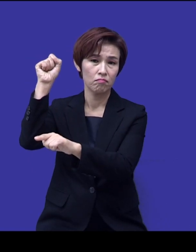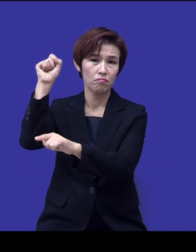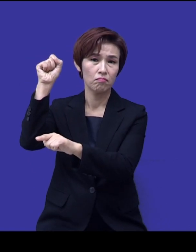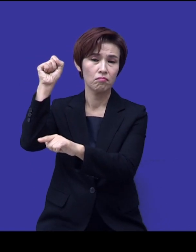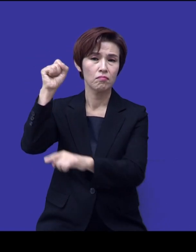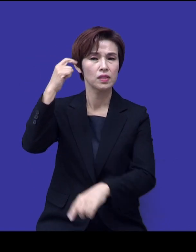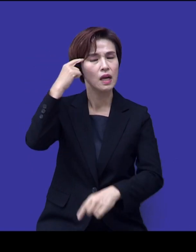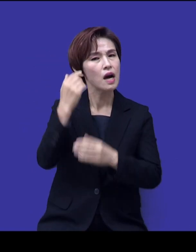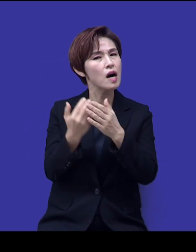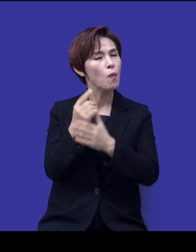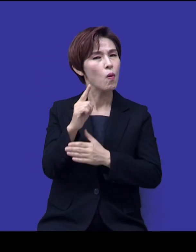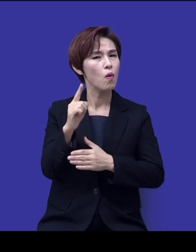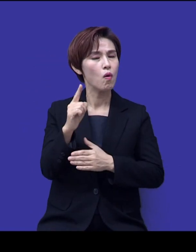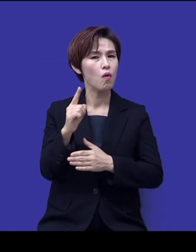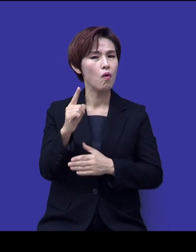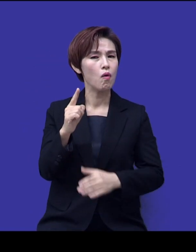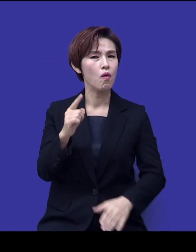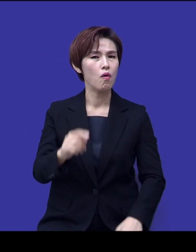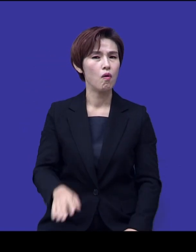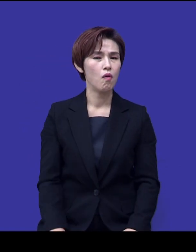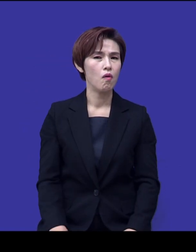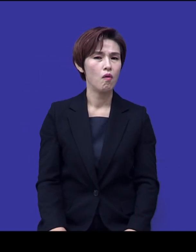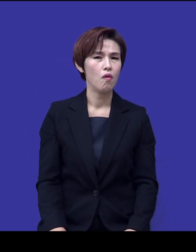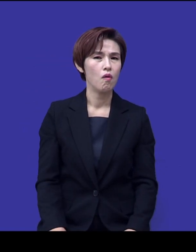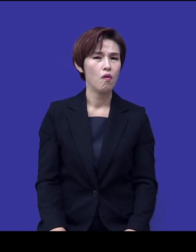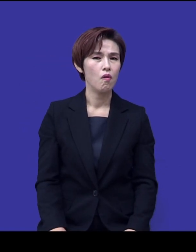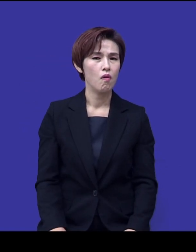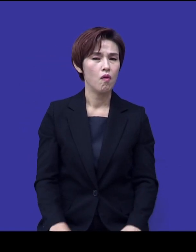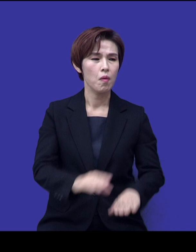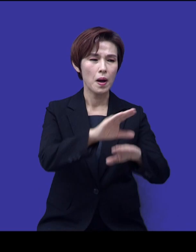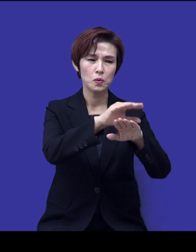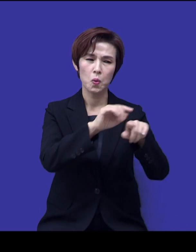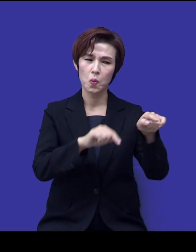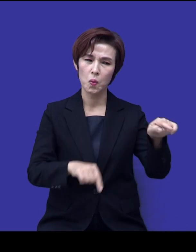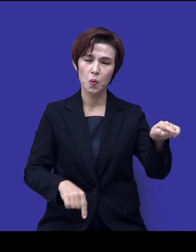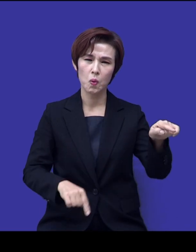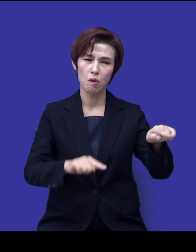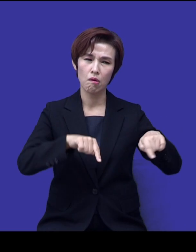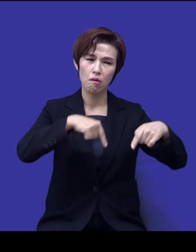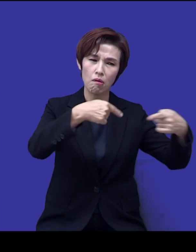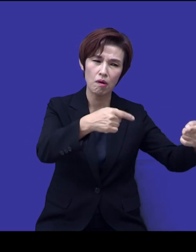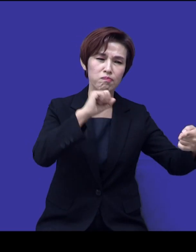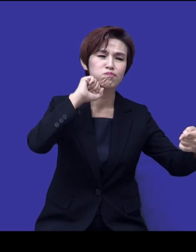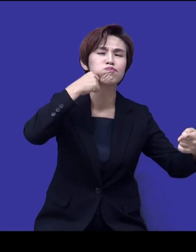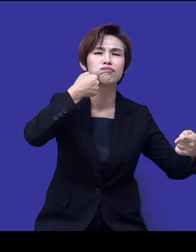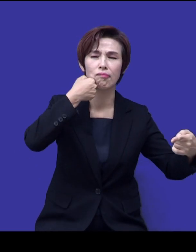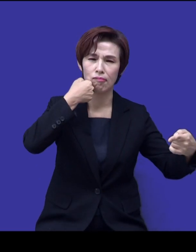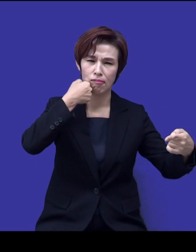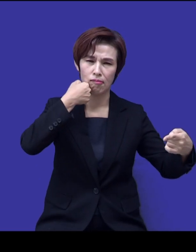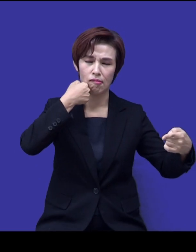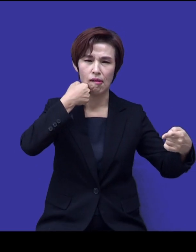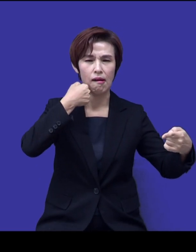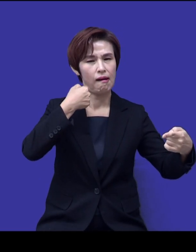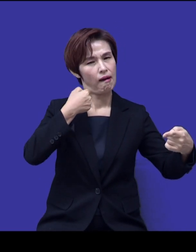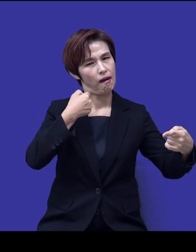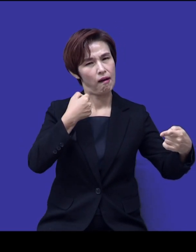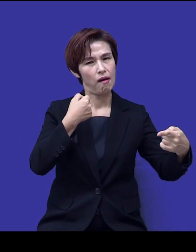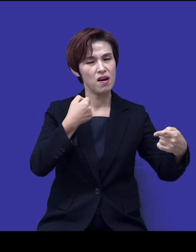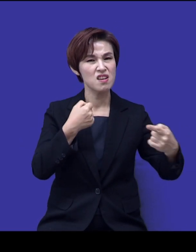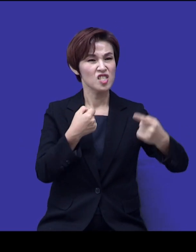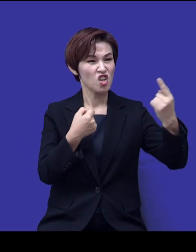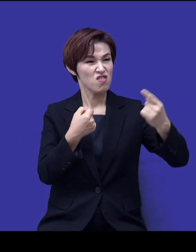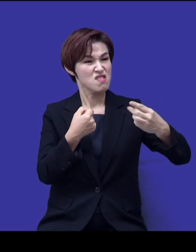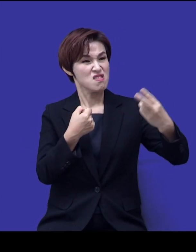드는 생각이 나 한 군데는 이미 돼 있어. 예. 근데 방송국은 들어가기도 힘들대. 예. 이건 뭐 몇천 대 이래